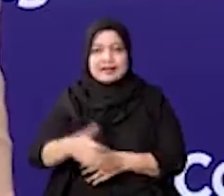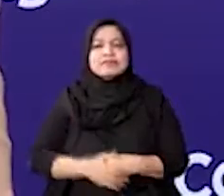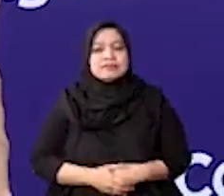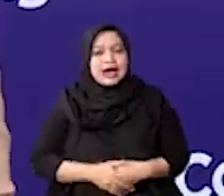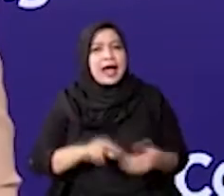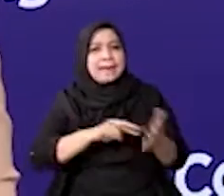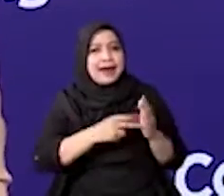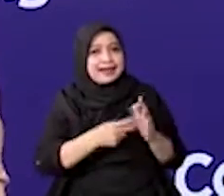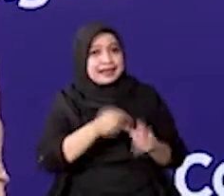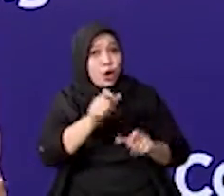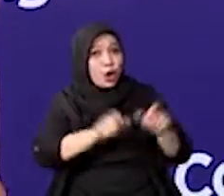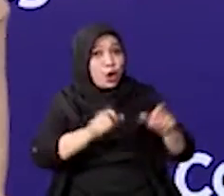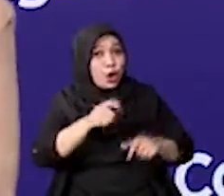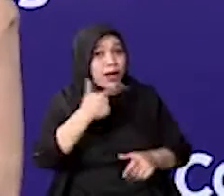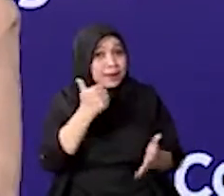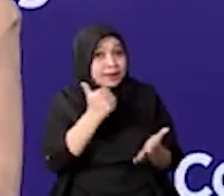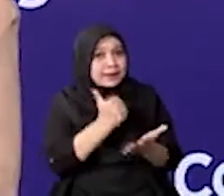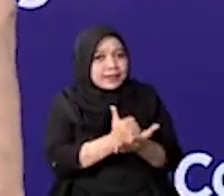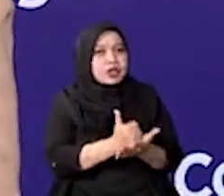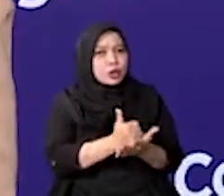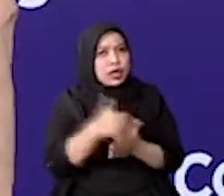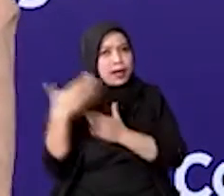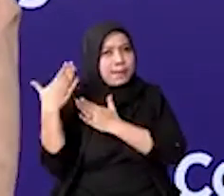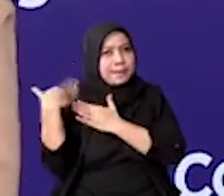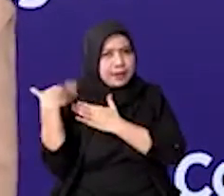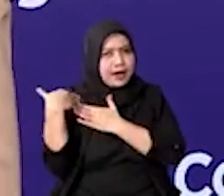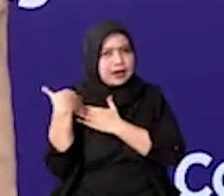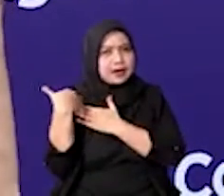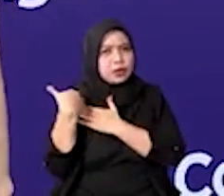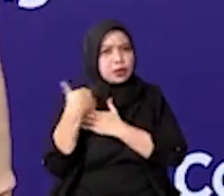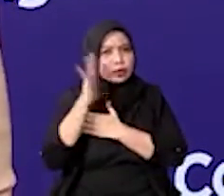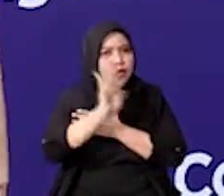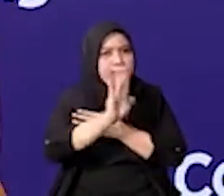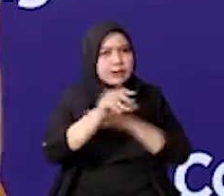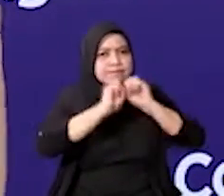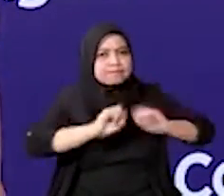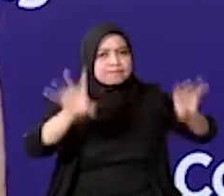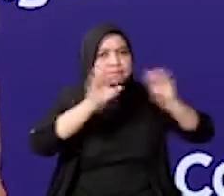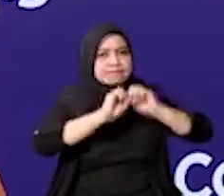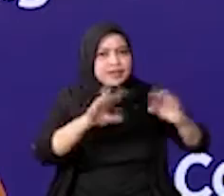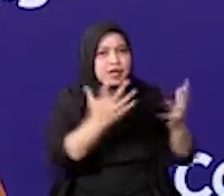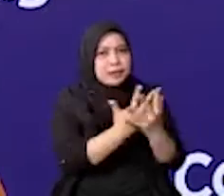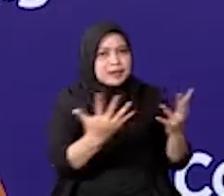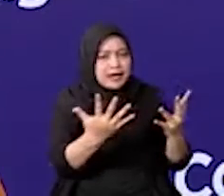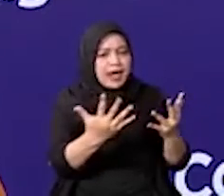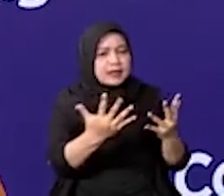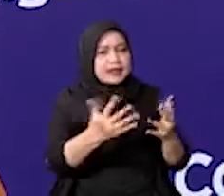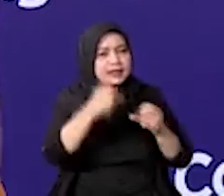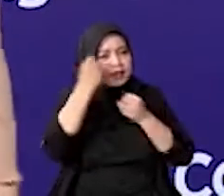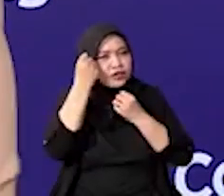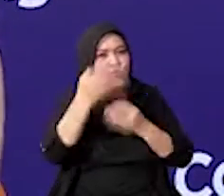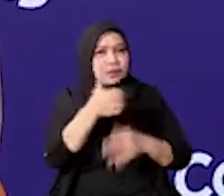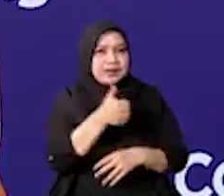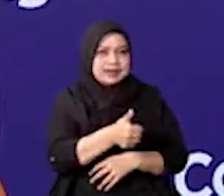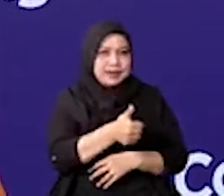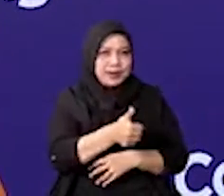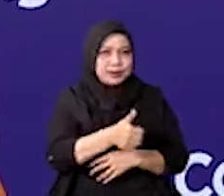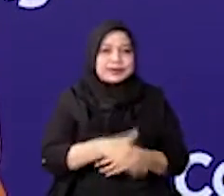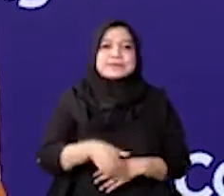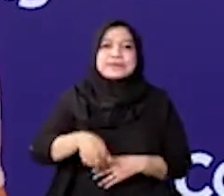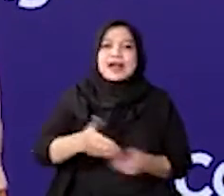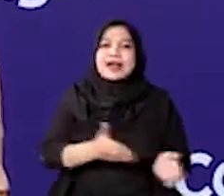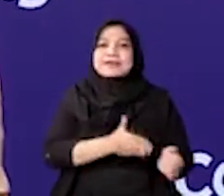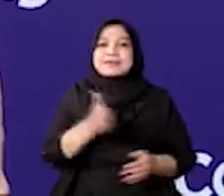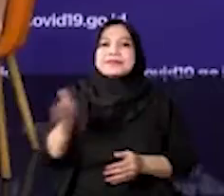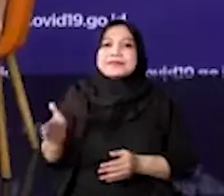jadi tokoh yang kemudian harusnya banyak mengambil peran di sini untuk mencerahkan masyarakat ya memberikan informasi yang bagus begitu ya habib